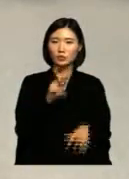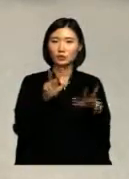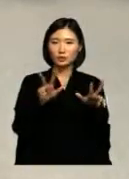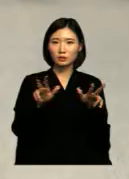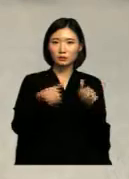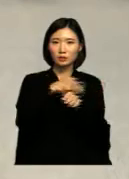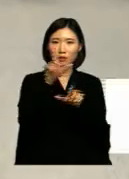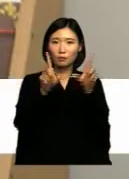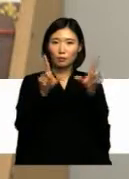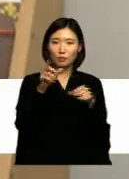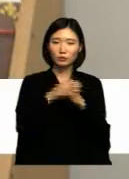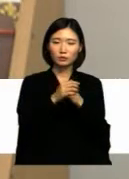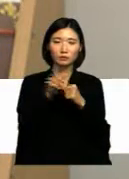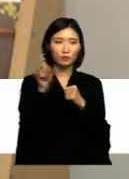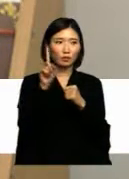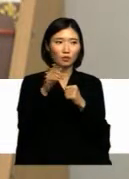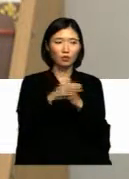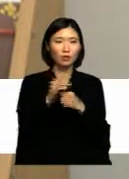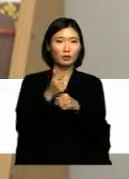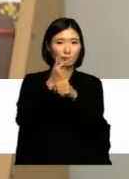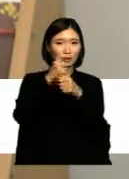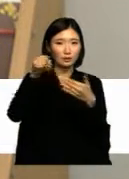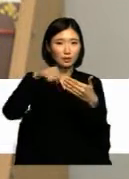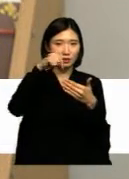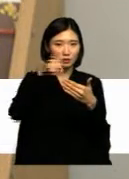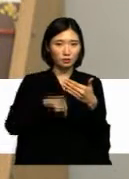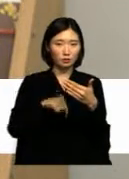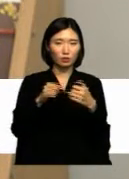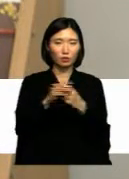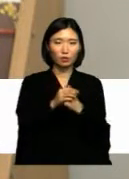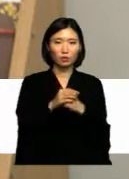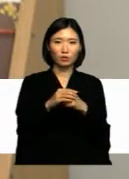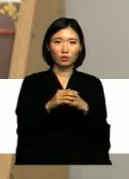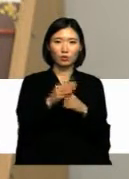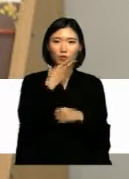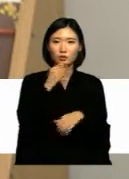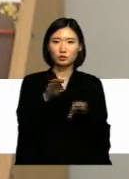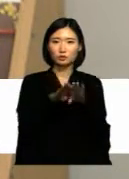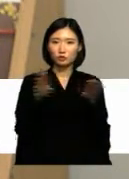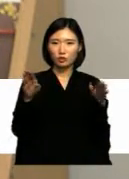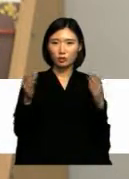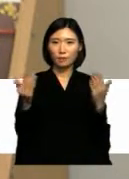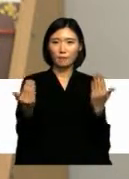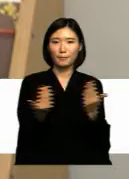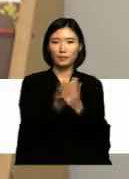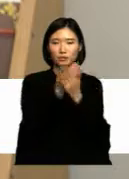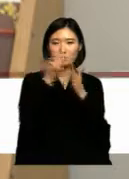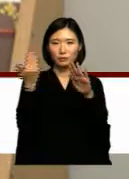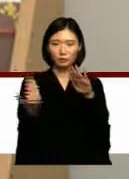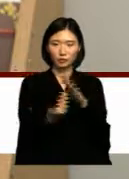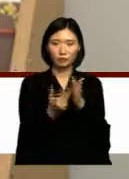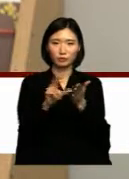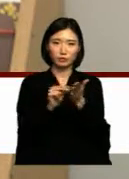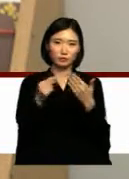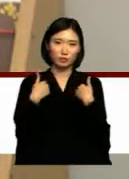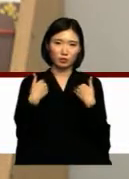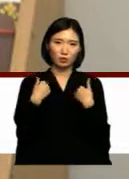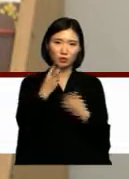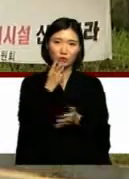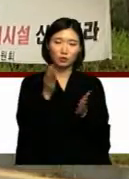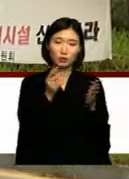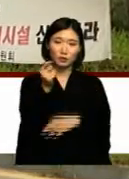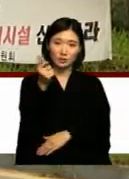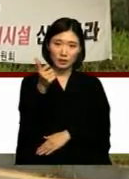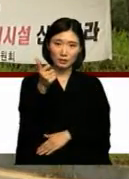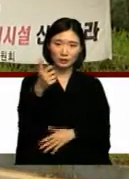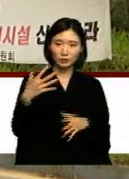현주소는 어떻게 됩니까? 남양주 자체 내에서도 사실은 복지균형 발전이 이루어져야 되는 그런 문제를 가지고 있습니다. 경기도의